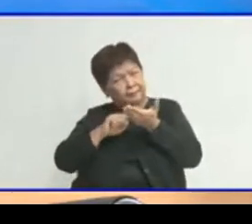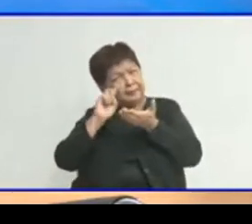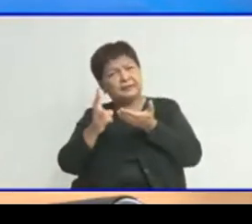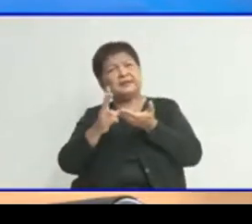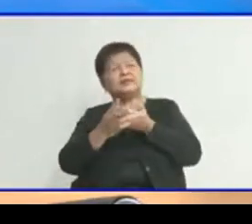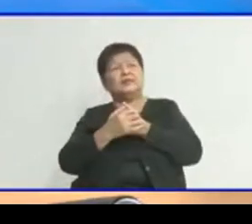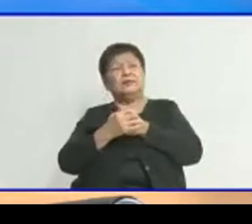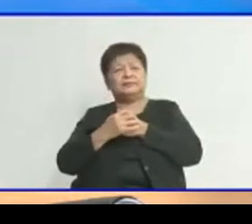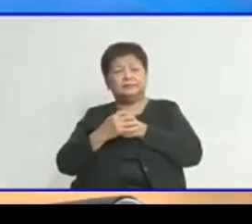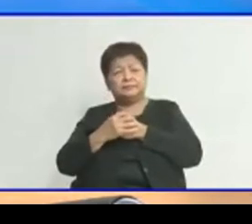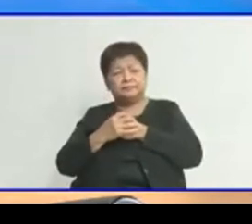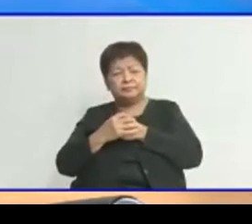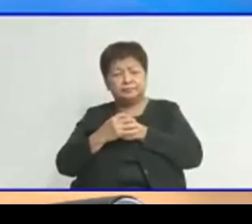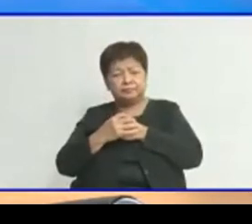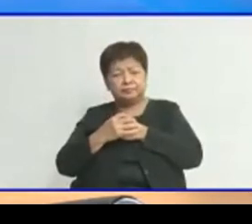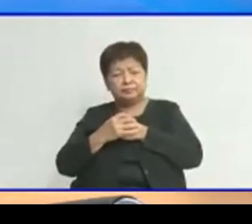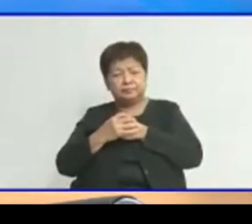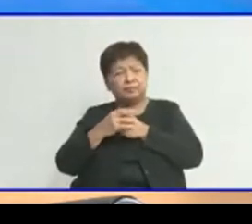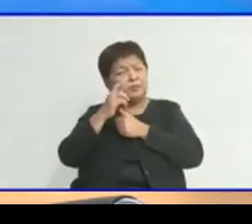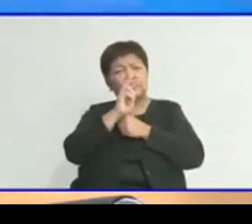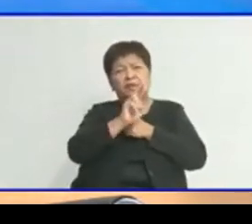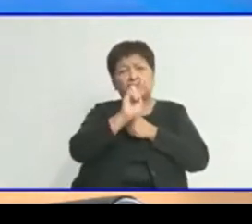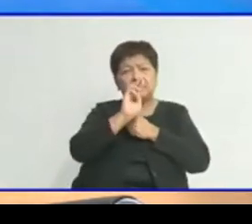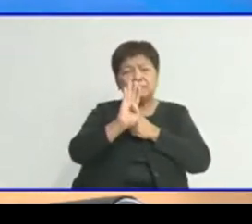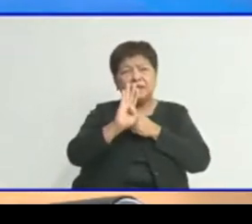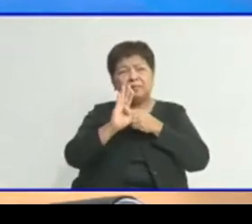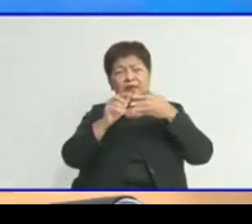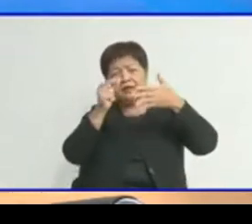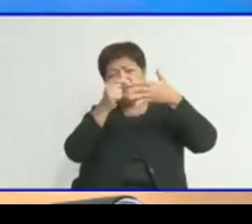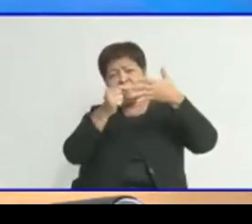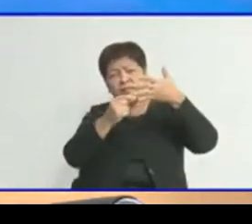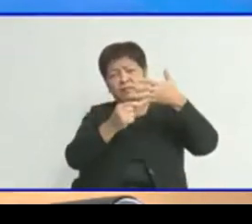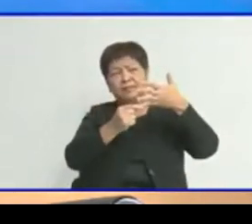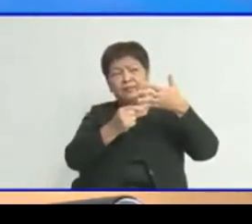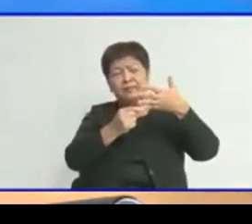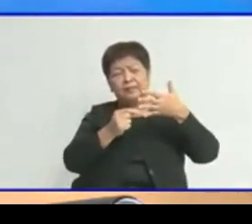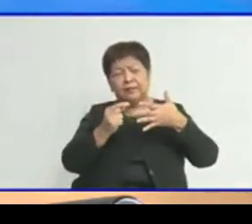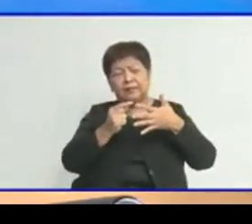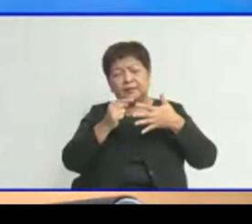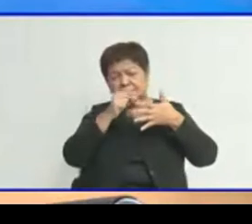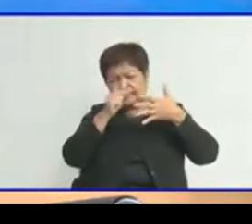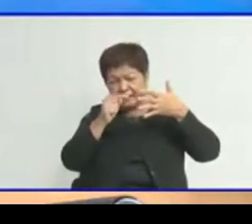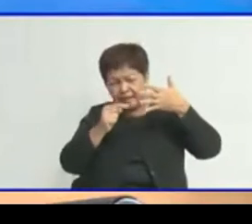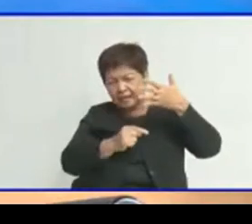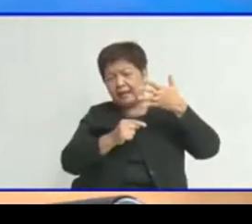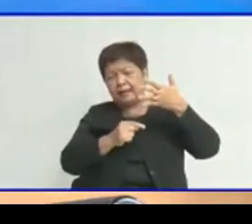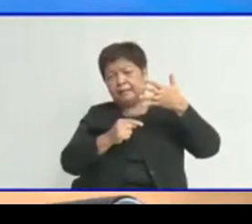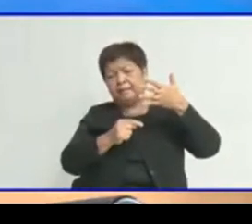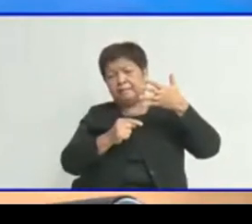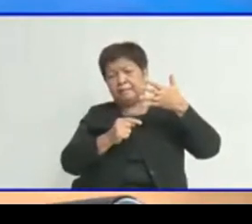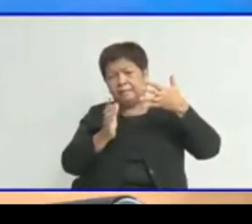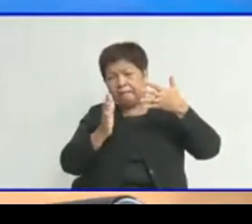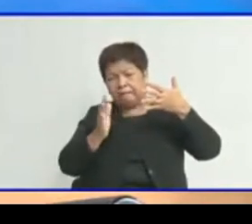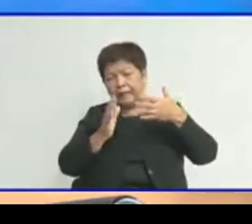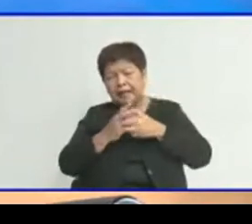process that can submit the UNHCR ISD status or progress of that case. โดยสรุปข้อความของระเบียบข้อ16คือว่าเมื่อเจ้าหน้